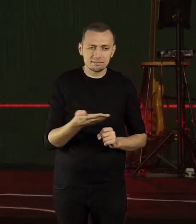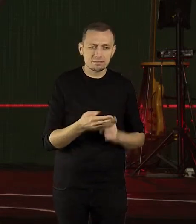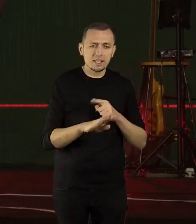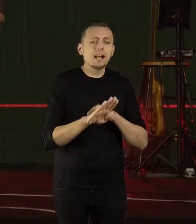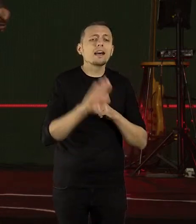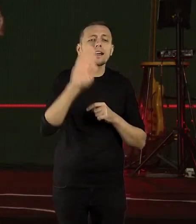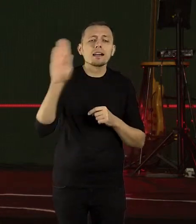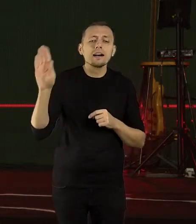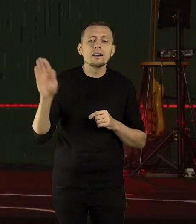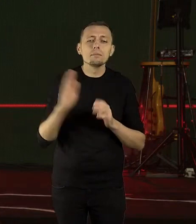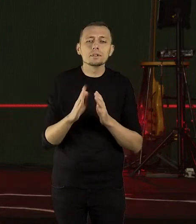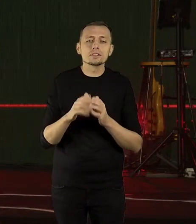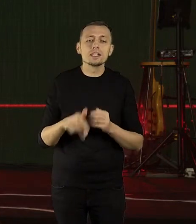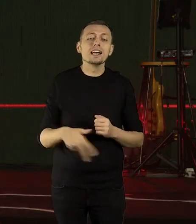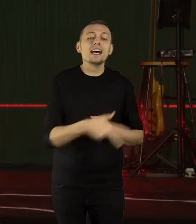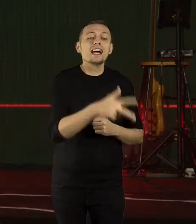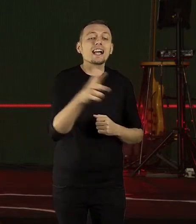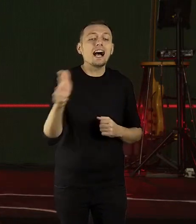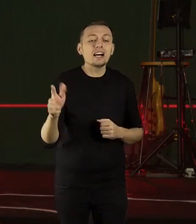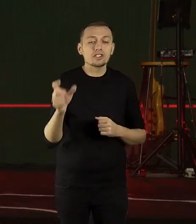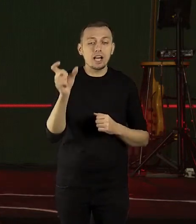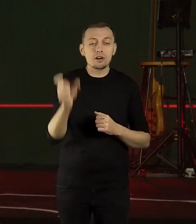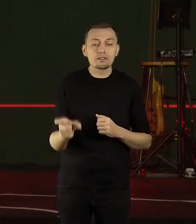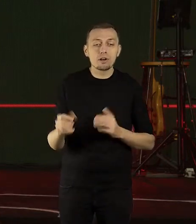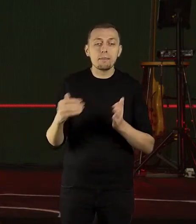Każda osoba potrzebuje Chrystusa.